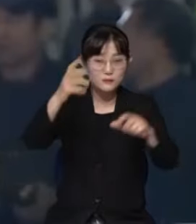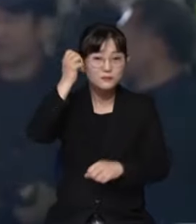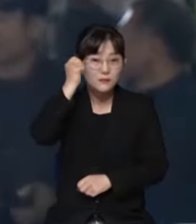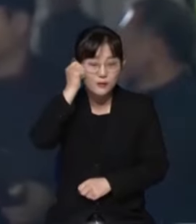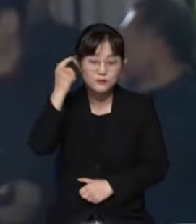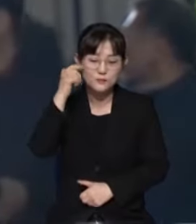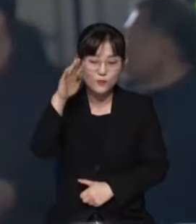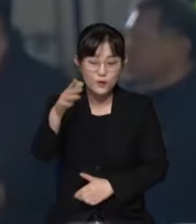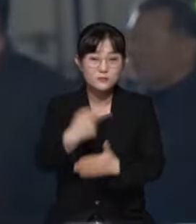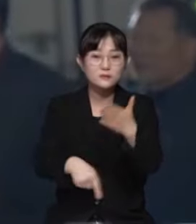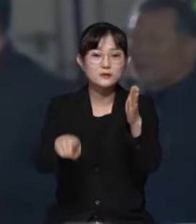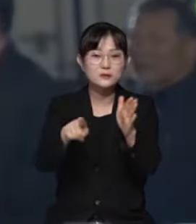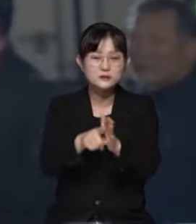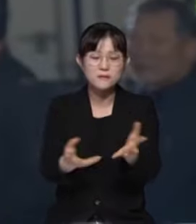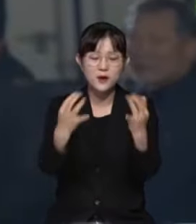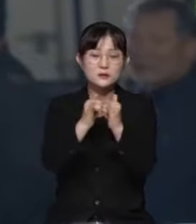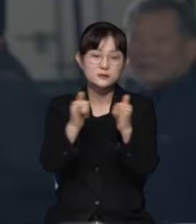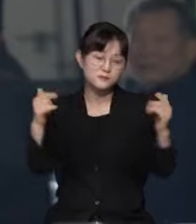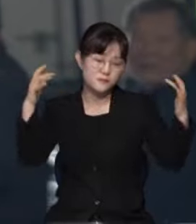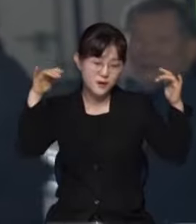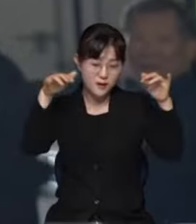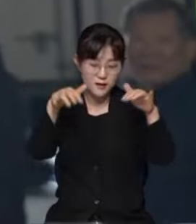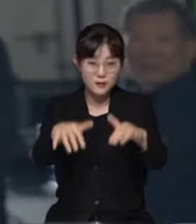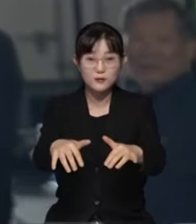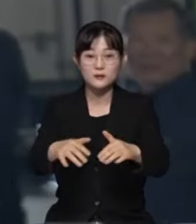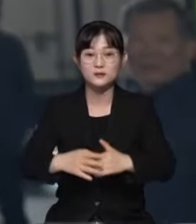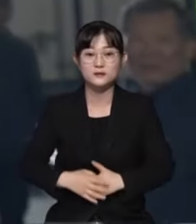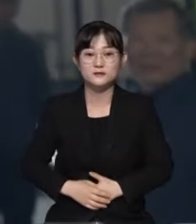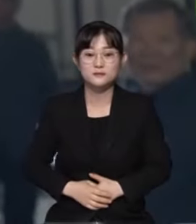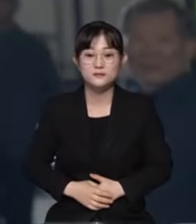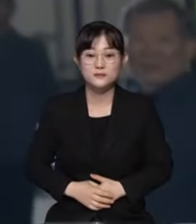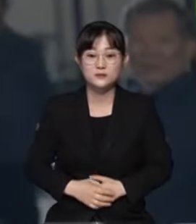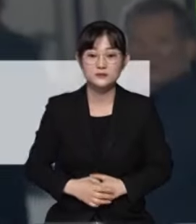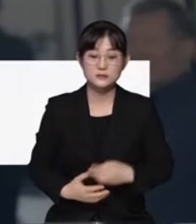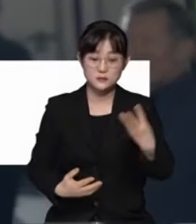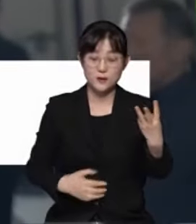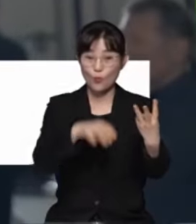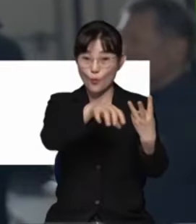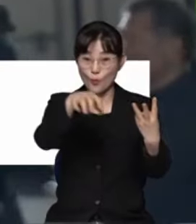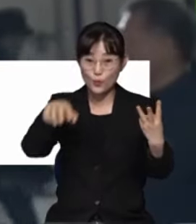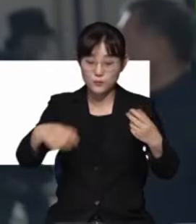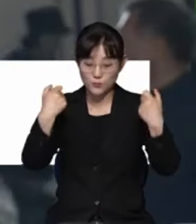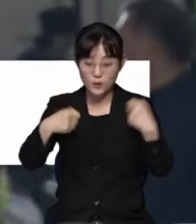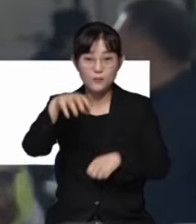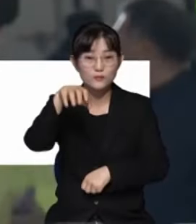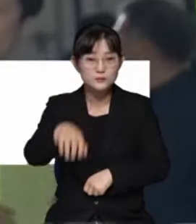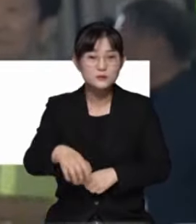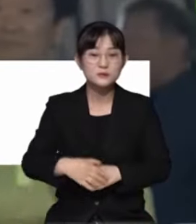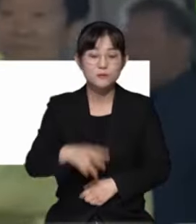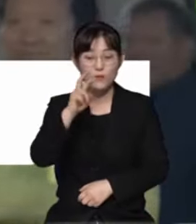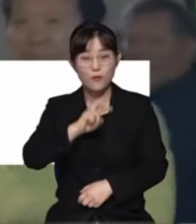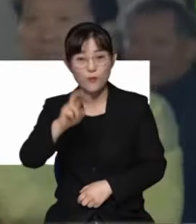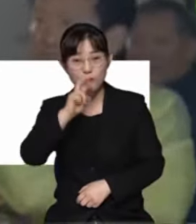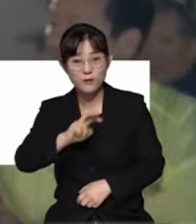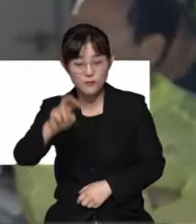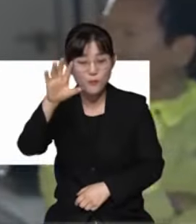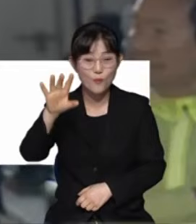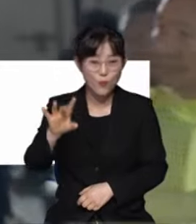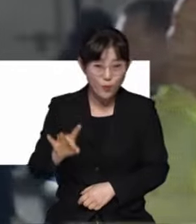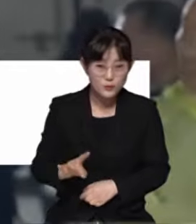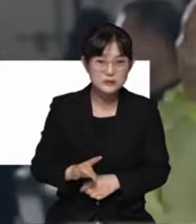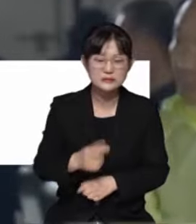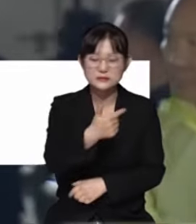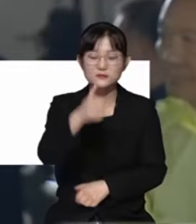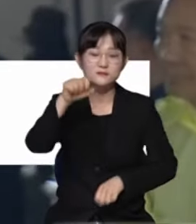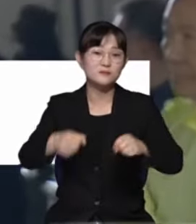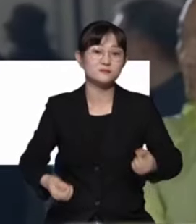또 추모하기 위해 모인 수많은 시민들로 가득 차 있습니다. 세 군데로 나눠진 무대에서는 무용과 노래가 한데 어우러진